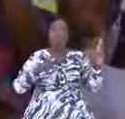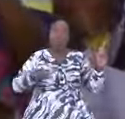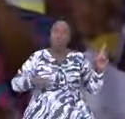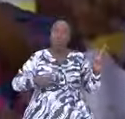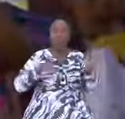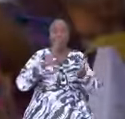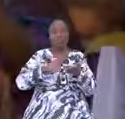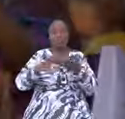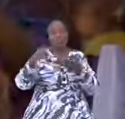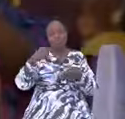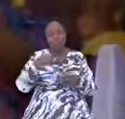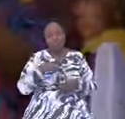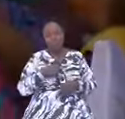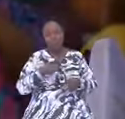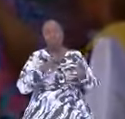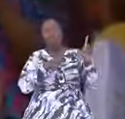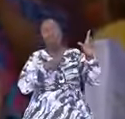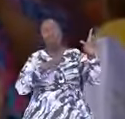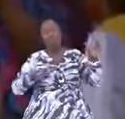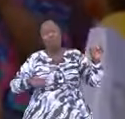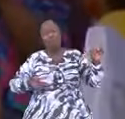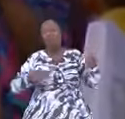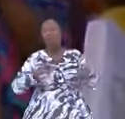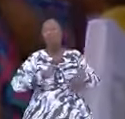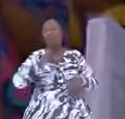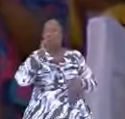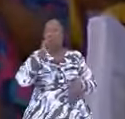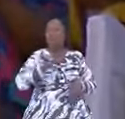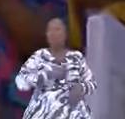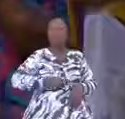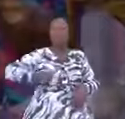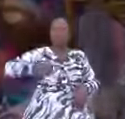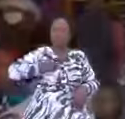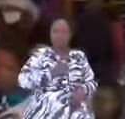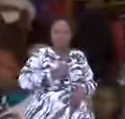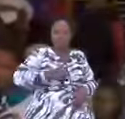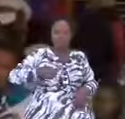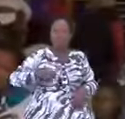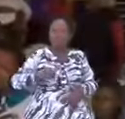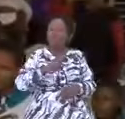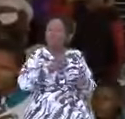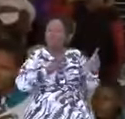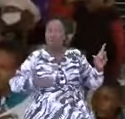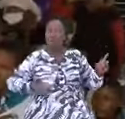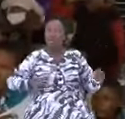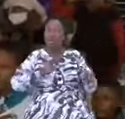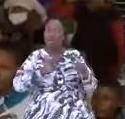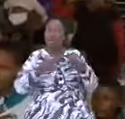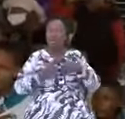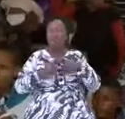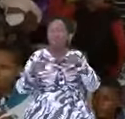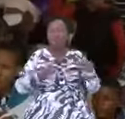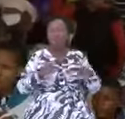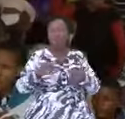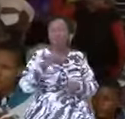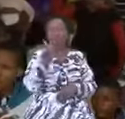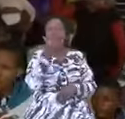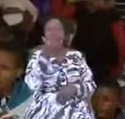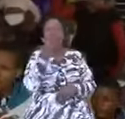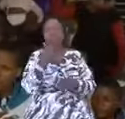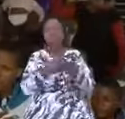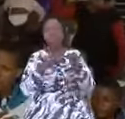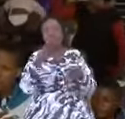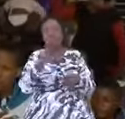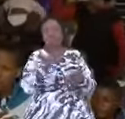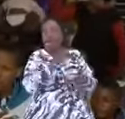c'est un suis désolé j'ai fait ce que je ne devrais pas avoir faire je crois que le dieu le dieu de